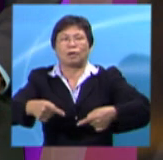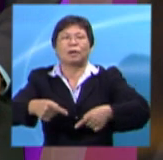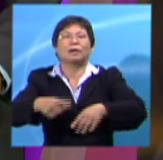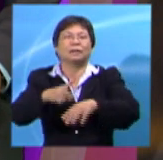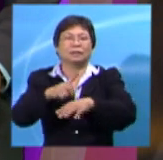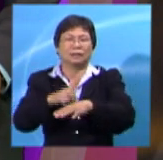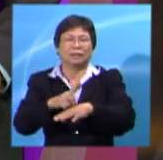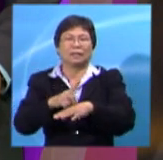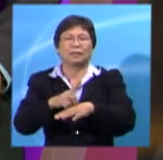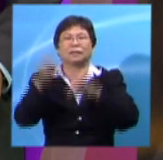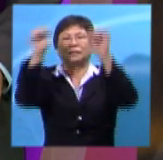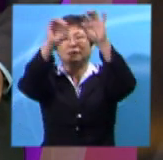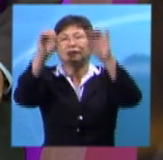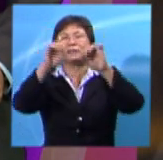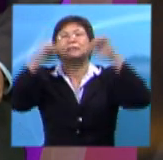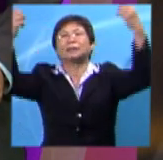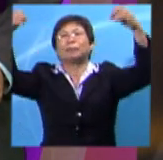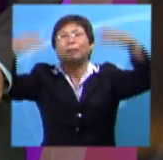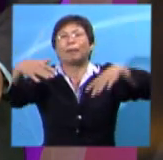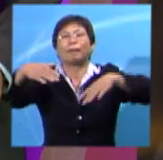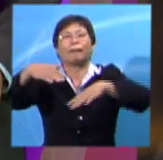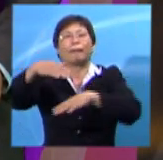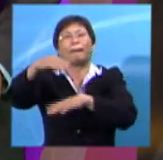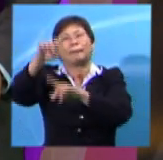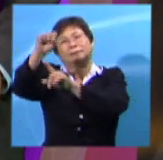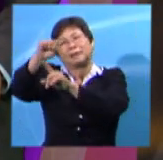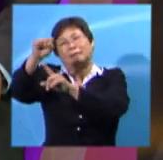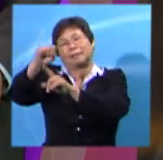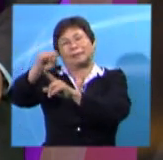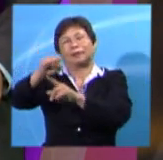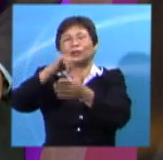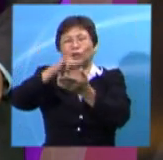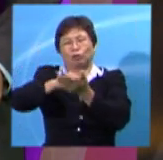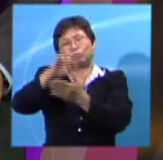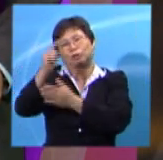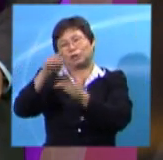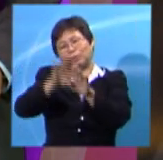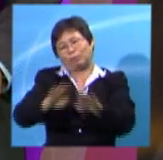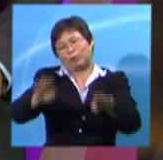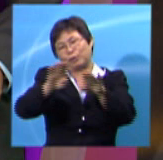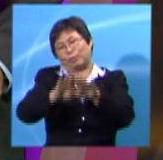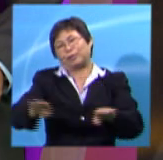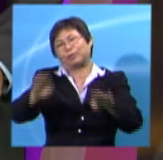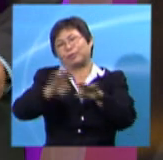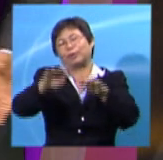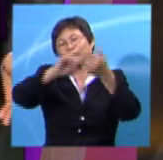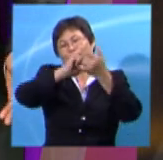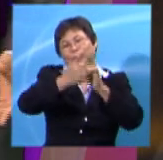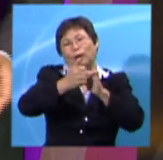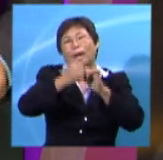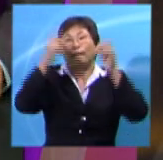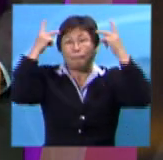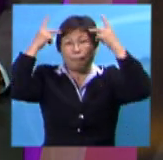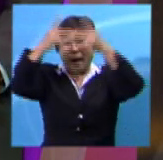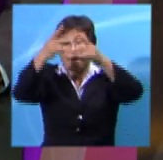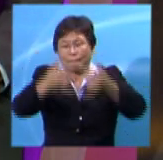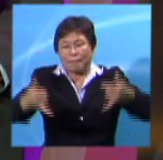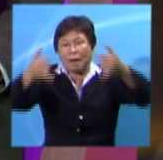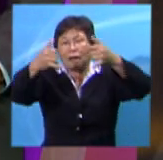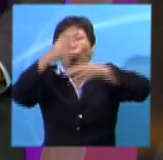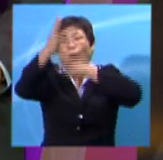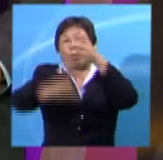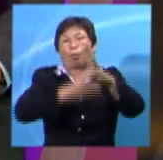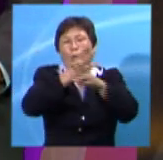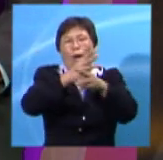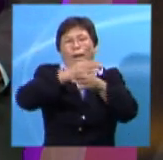pdrm di stadium Majlis perbandaran Selayang Baiklah itulah antara kehangatan bahang piala dunia yang baru